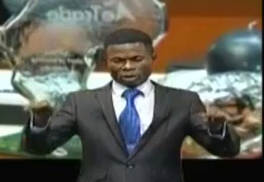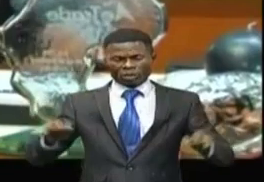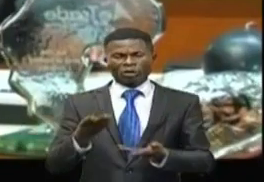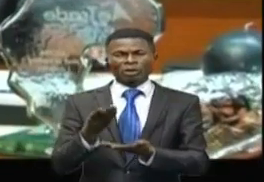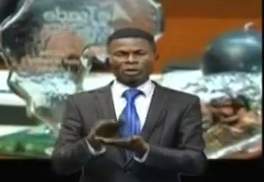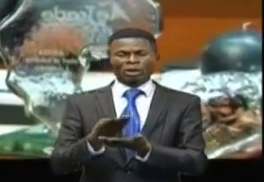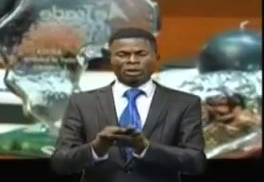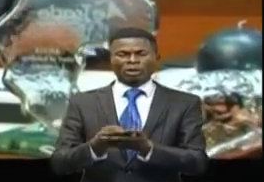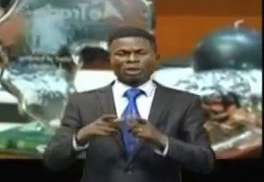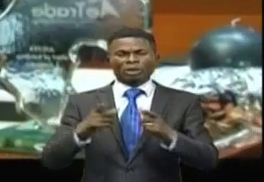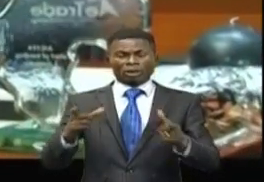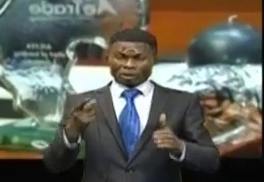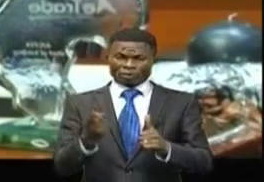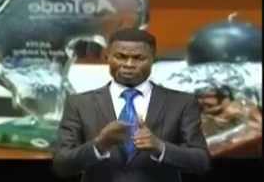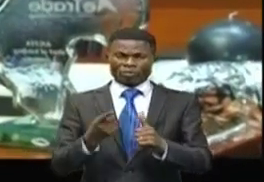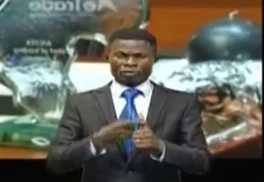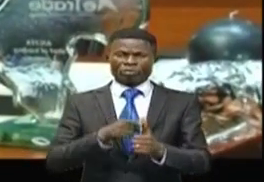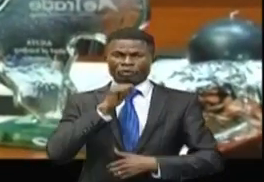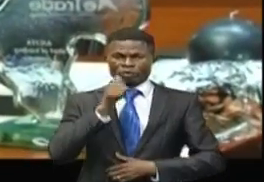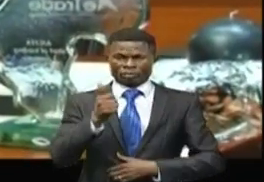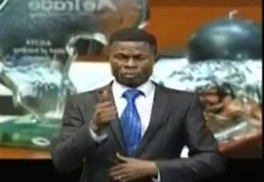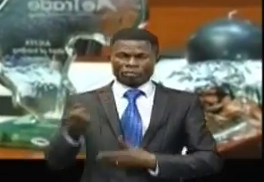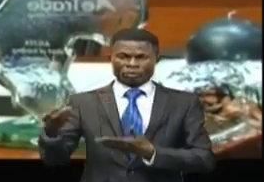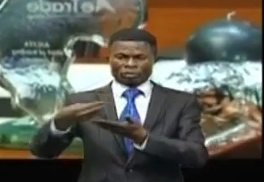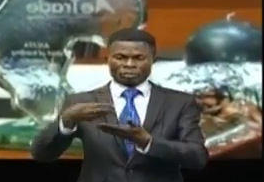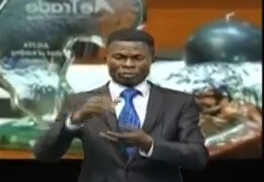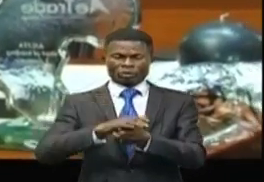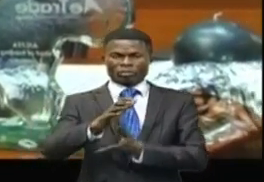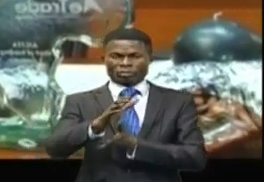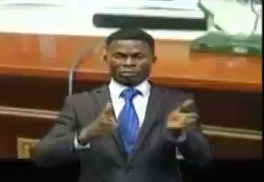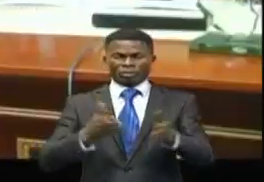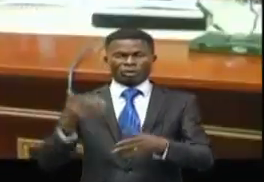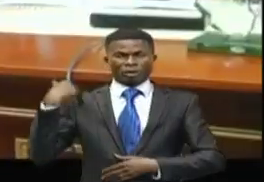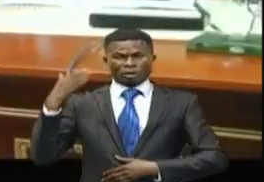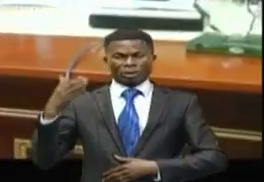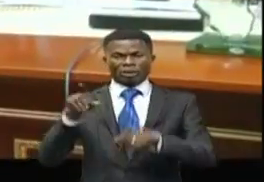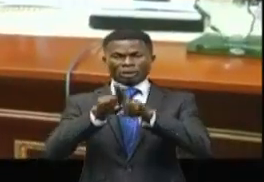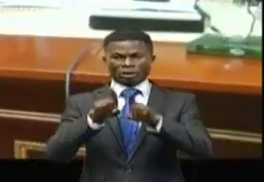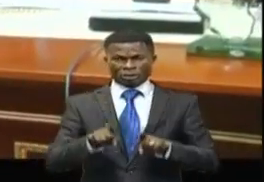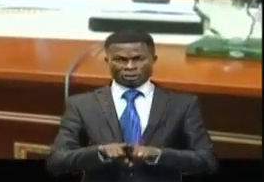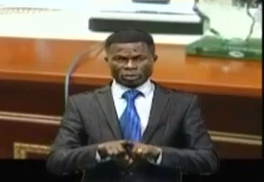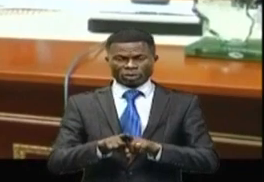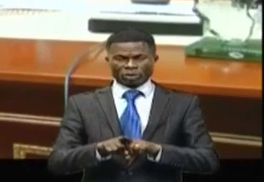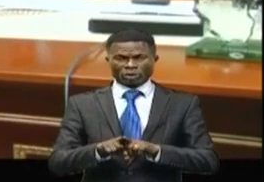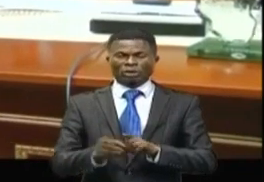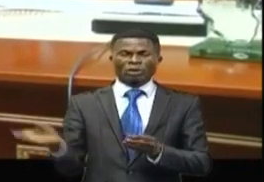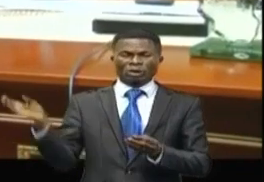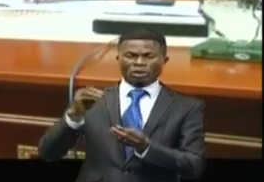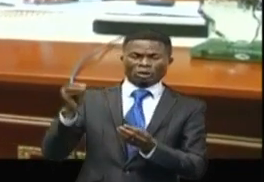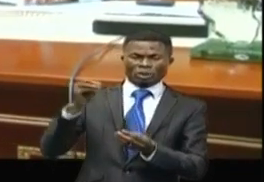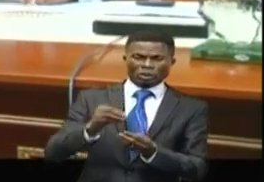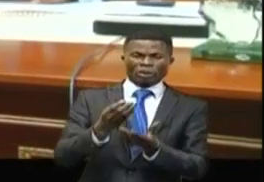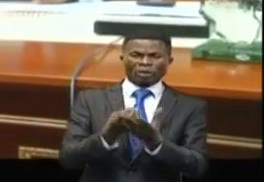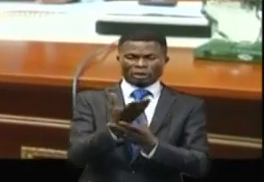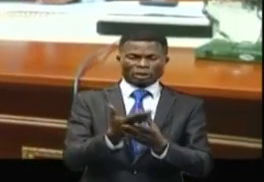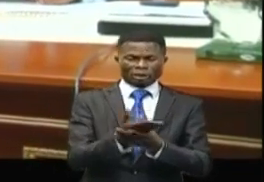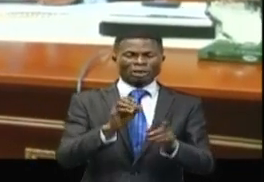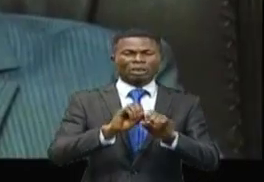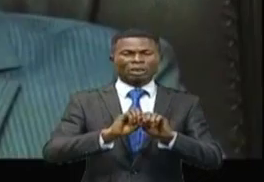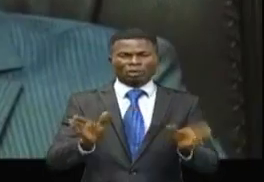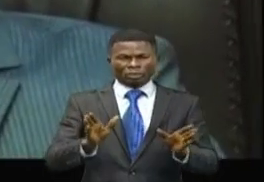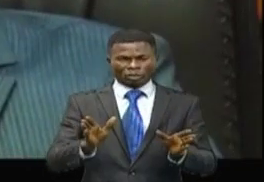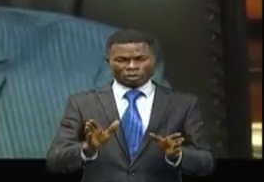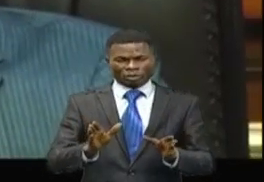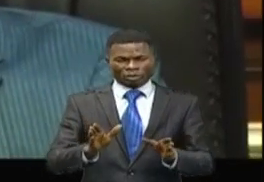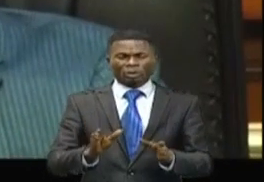il s'agit non seulement de mobiliser plus des recettes publiques mais aussi des rationaliser ses dépenses publiques cette